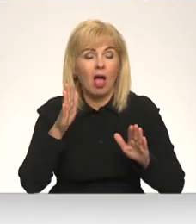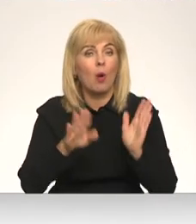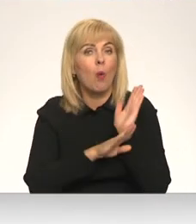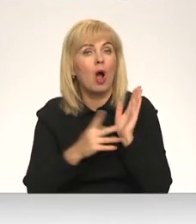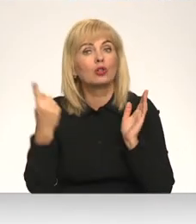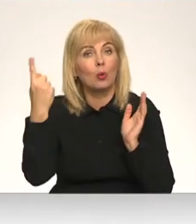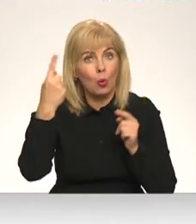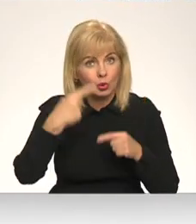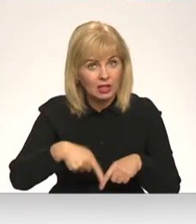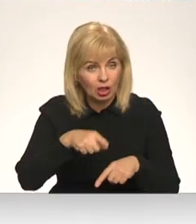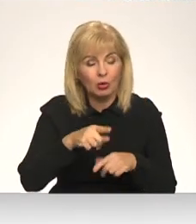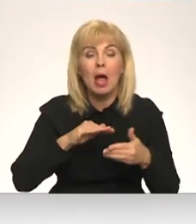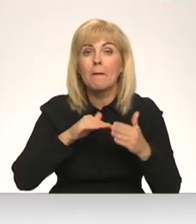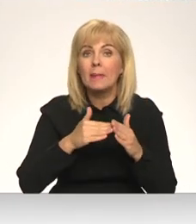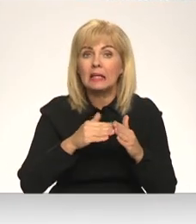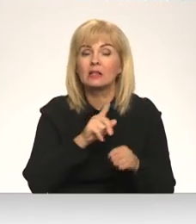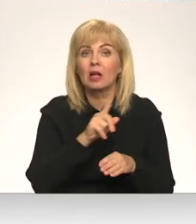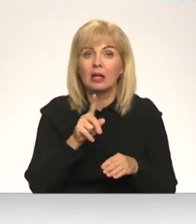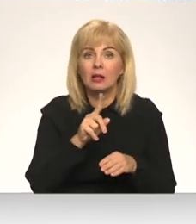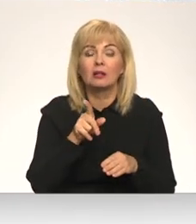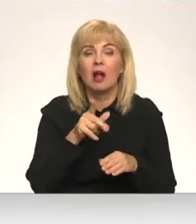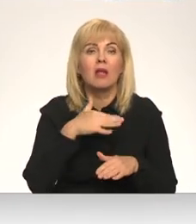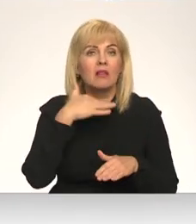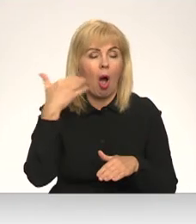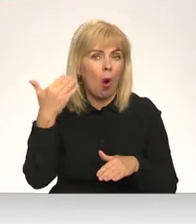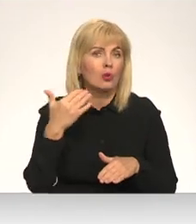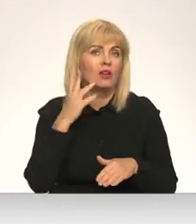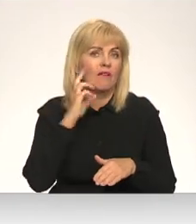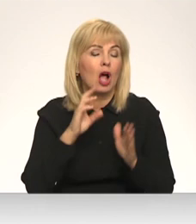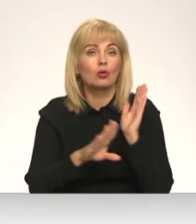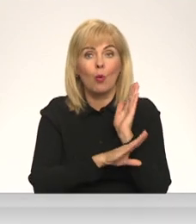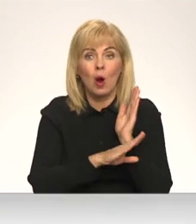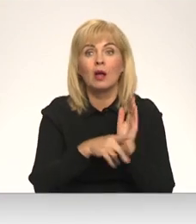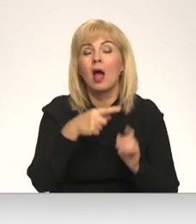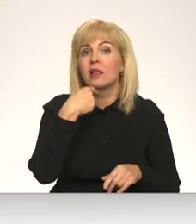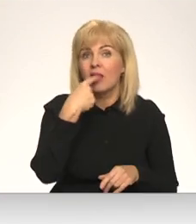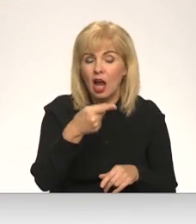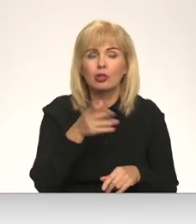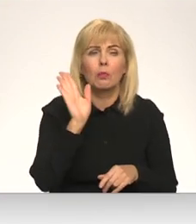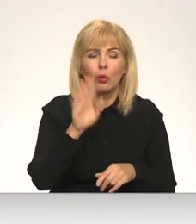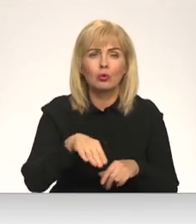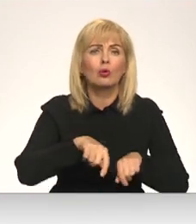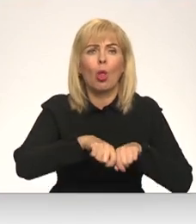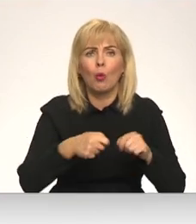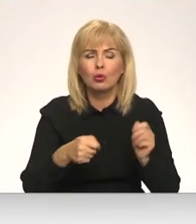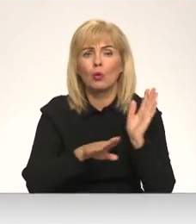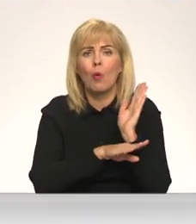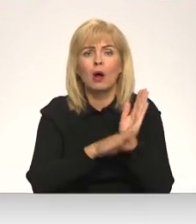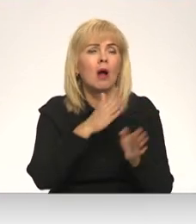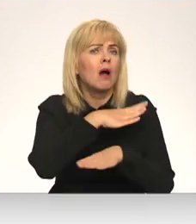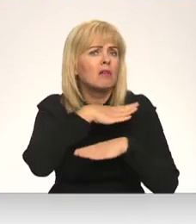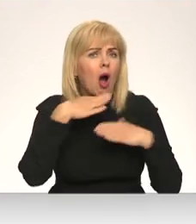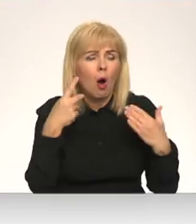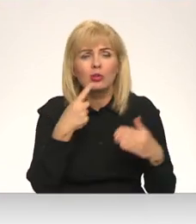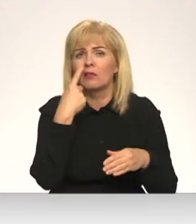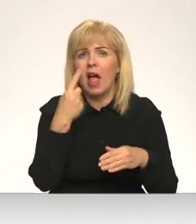koks. Viņa prāt pilsētā esot pārāk daudz veco koku. Brīdināja taču, ka koki lūzīs un visu mums jau to koku šitādi te, un